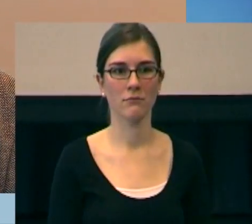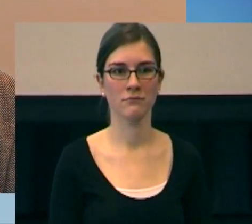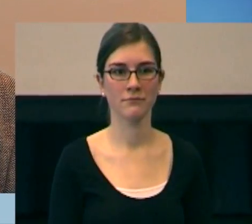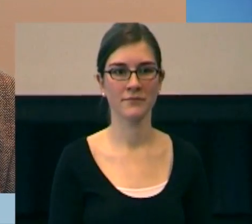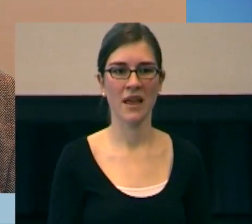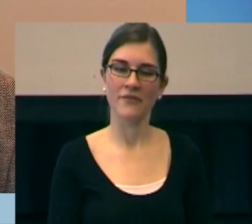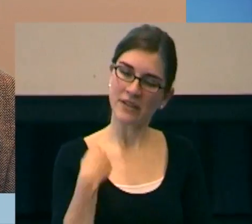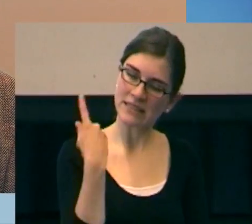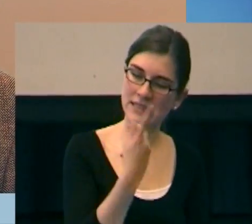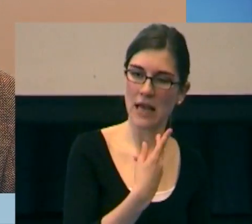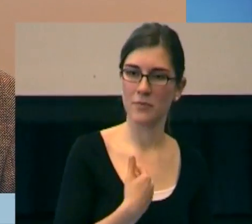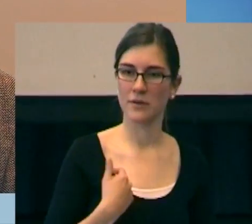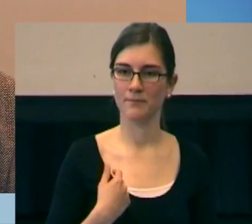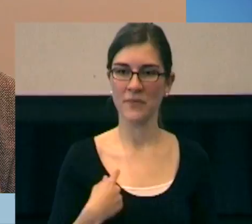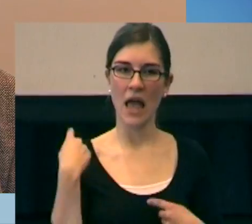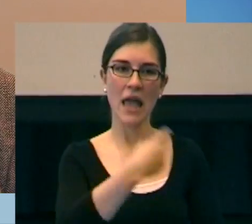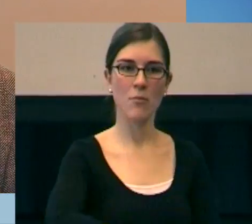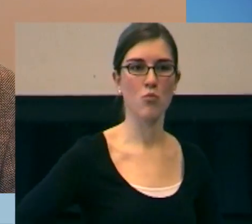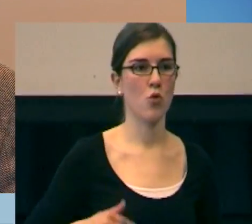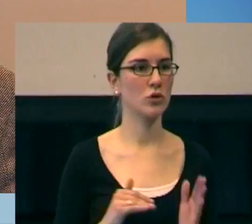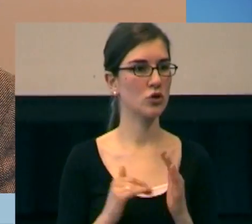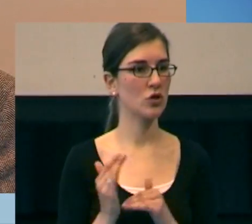Immunsystem, was mit den meisten dieser